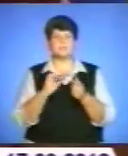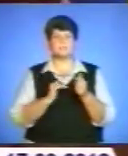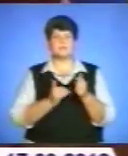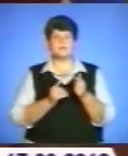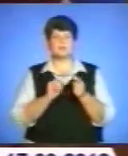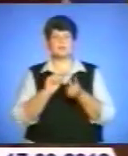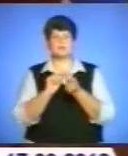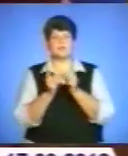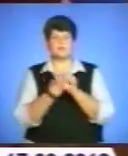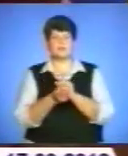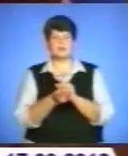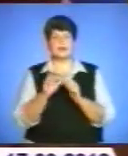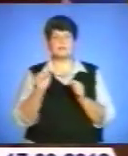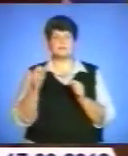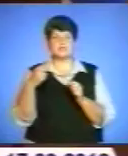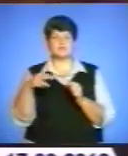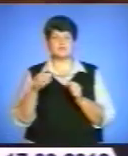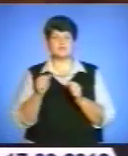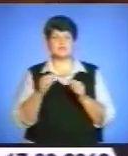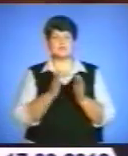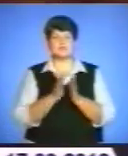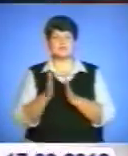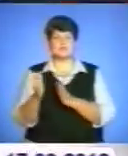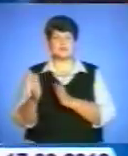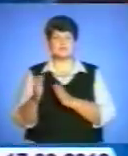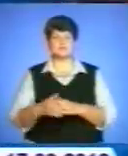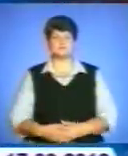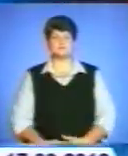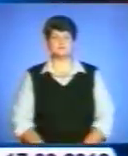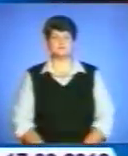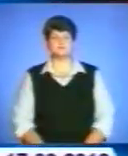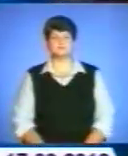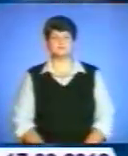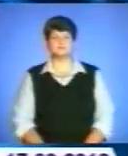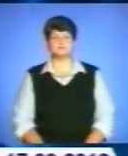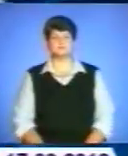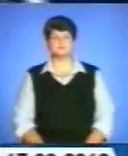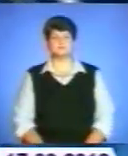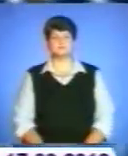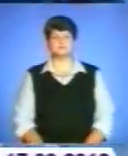реформування адміністративної системи та контролюючих органів.